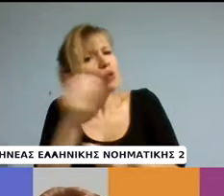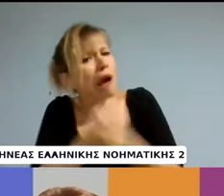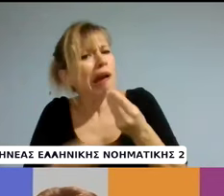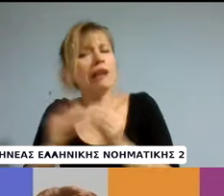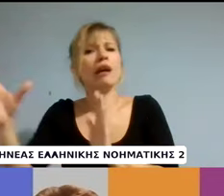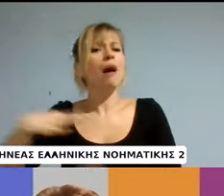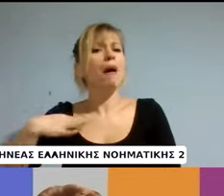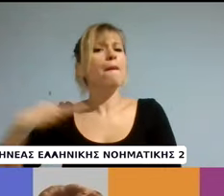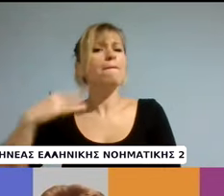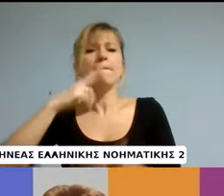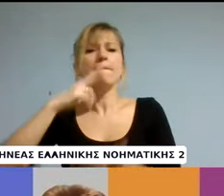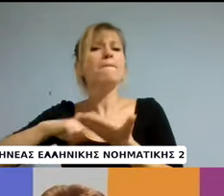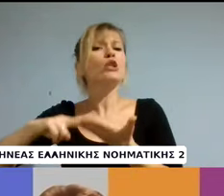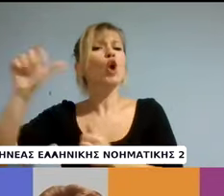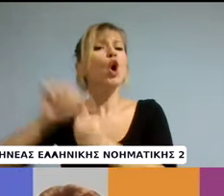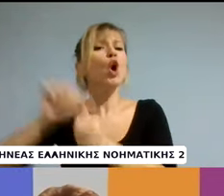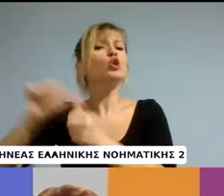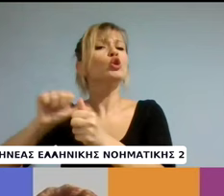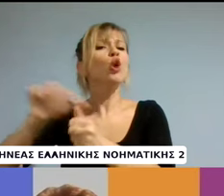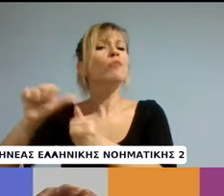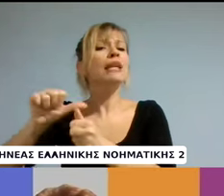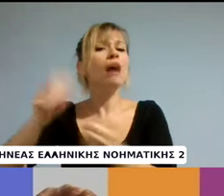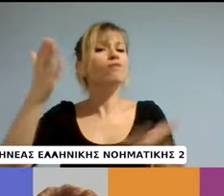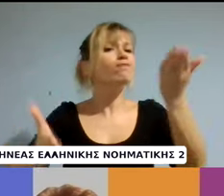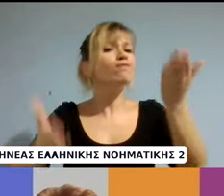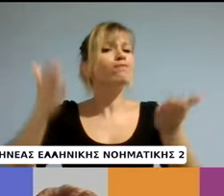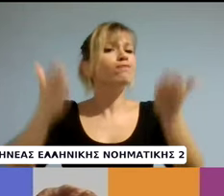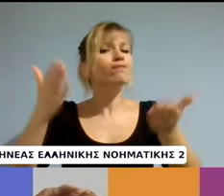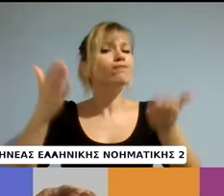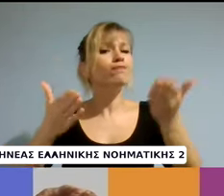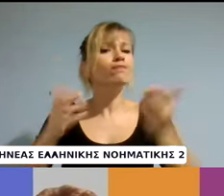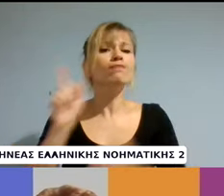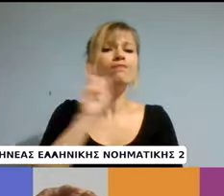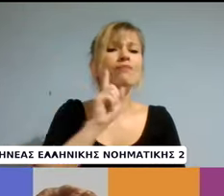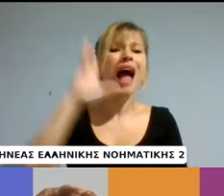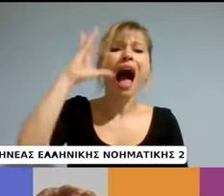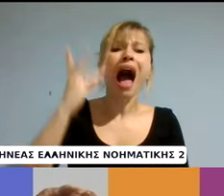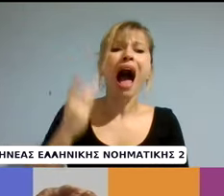με συγκεκριμένο μηνιαίο μισθό ή με αποδείξεις δαπάνης? Ρωτάει η κυρία Αμαλία